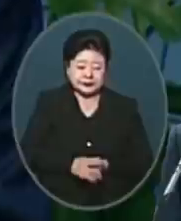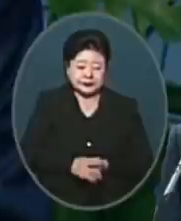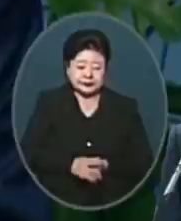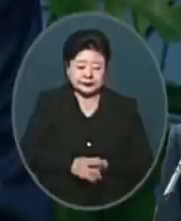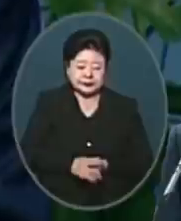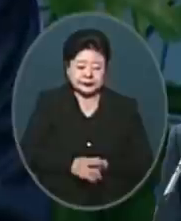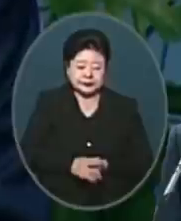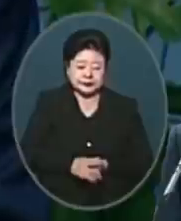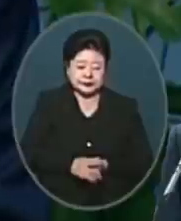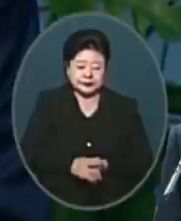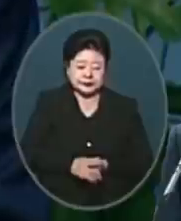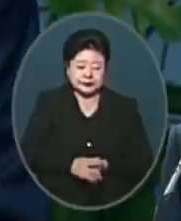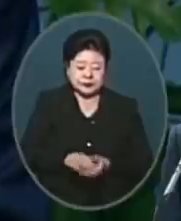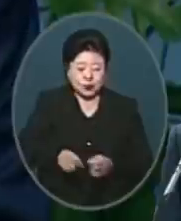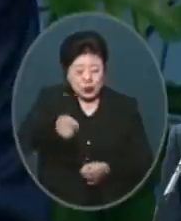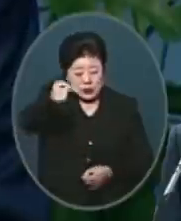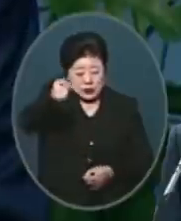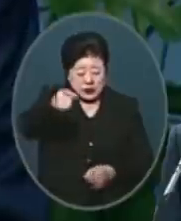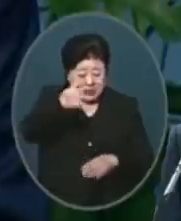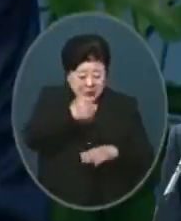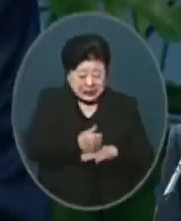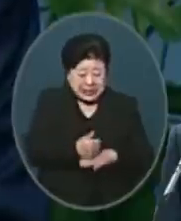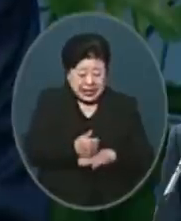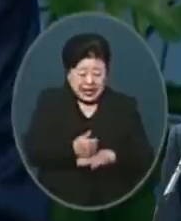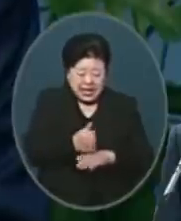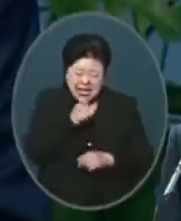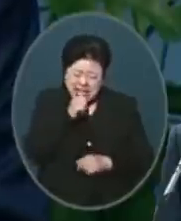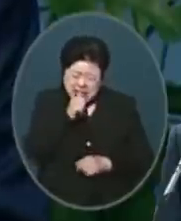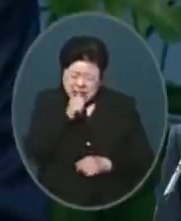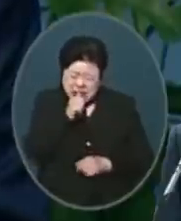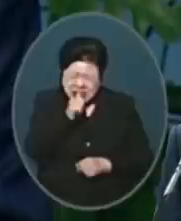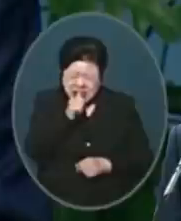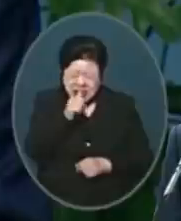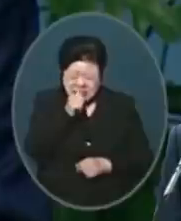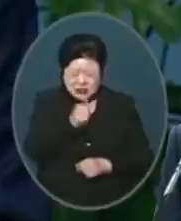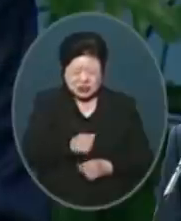회철이 끝에 새우랑이